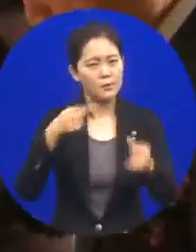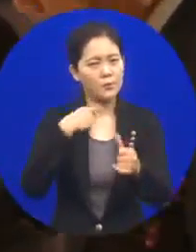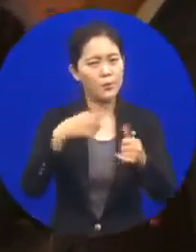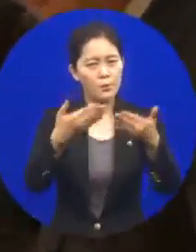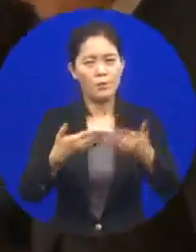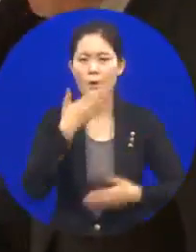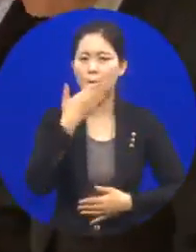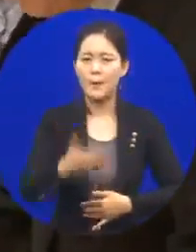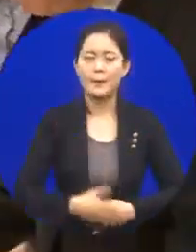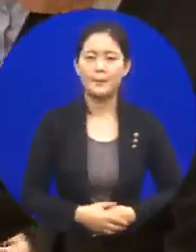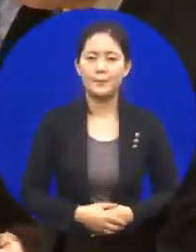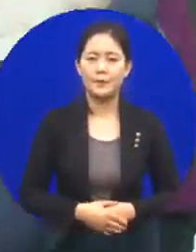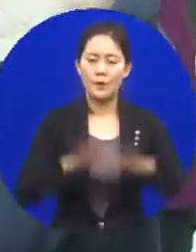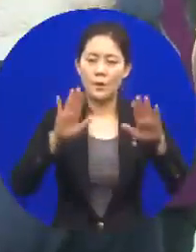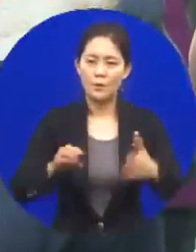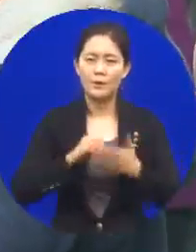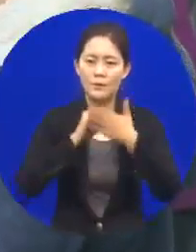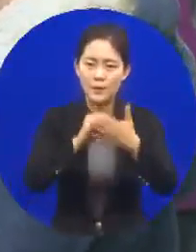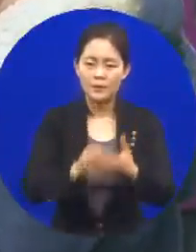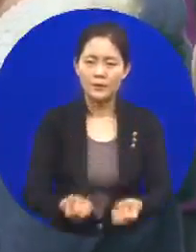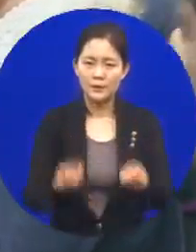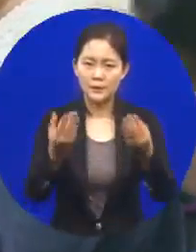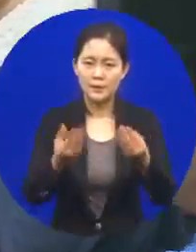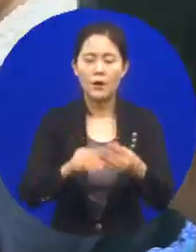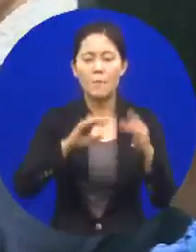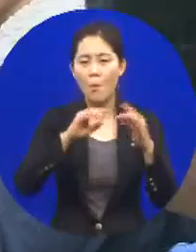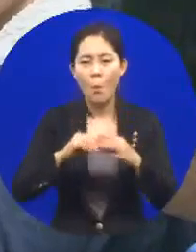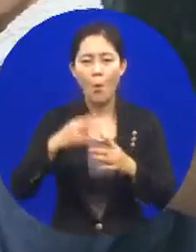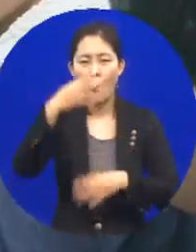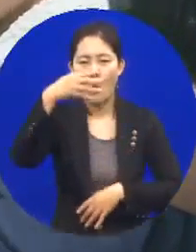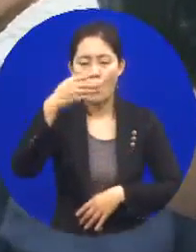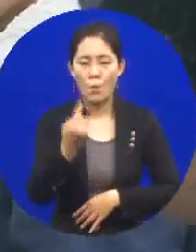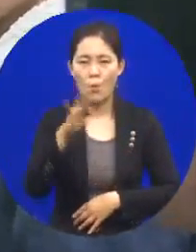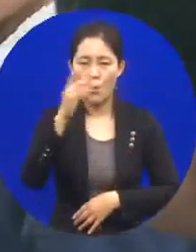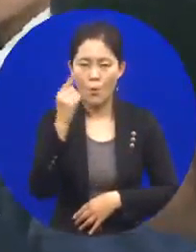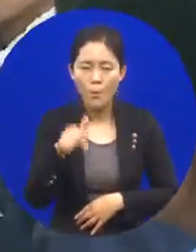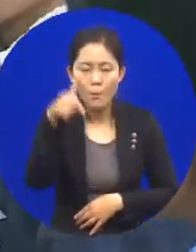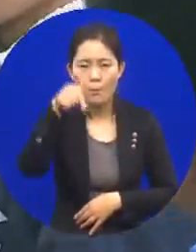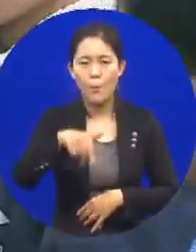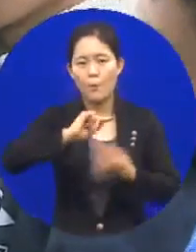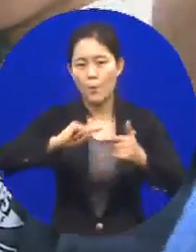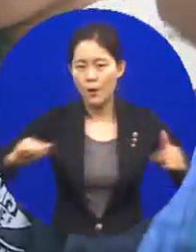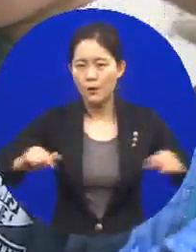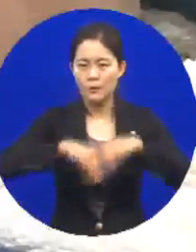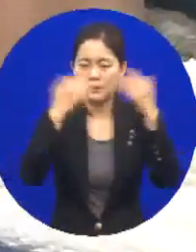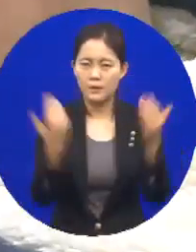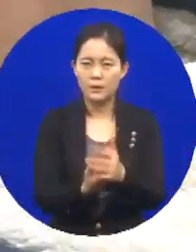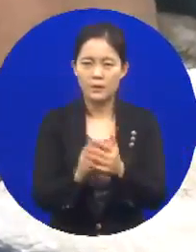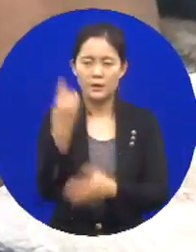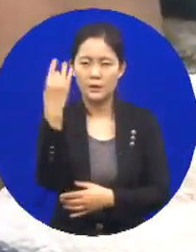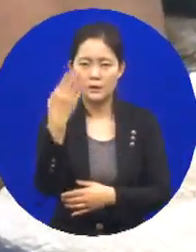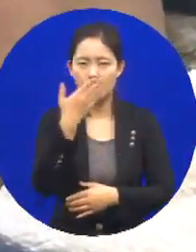청소년들이 교육을 받게 됩니다. 이날 입학식에서는 스마트 전구와 로봇, 드론, 3D 프린터 등 첨단 IT